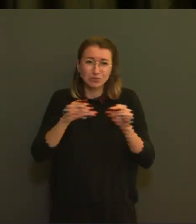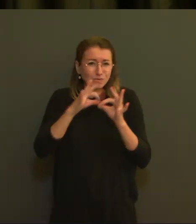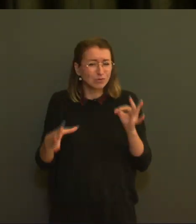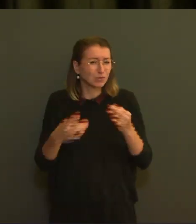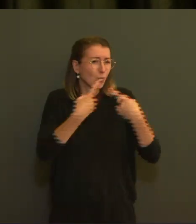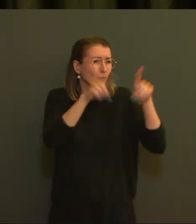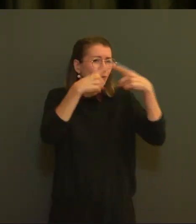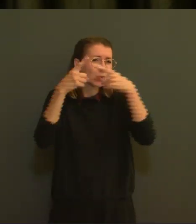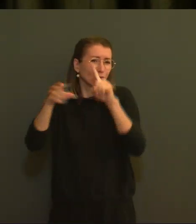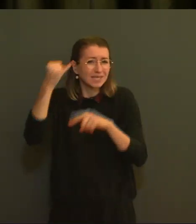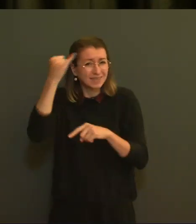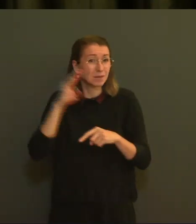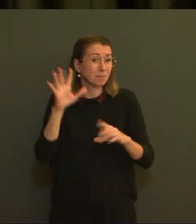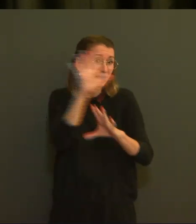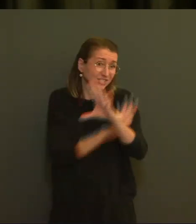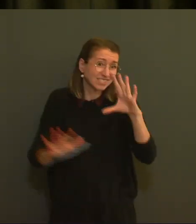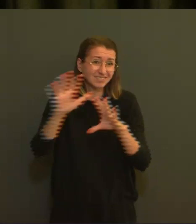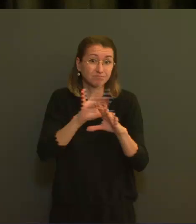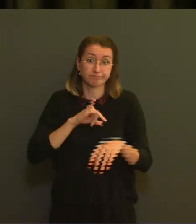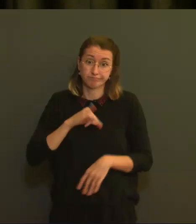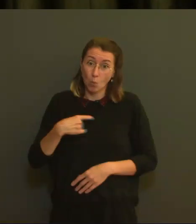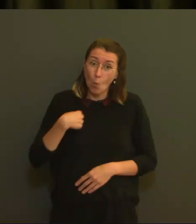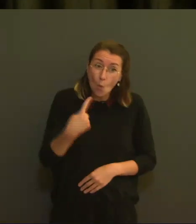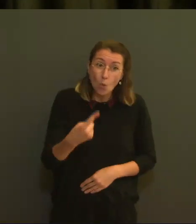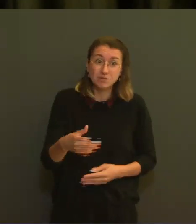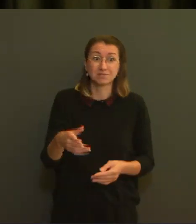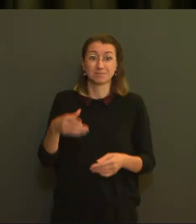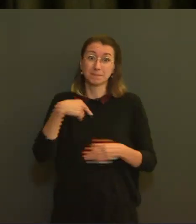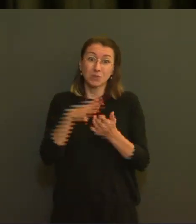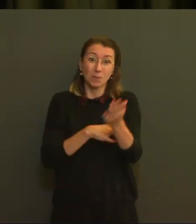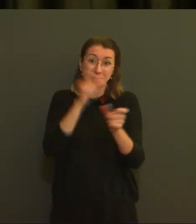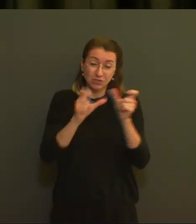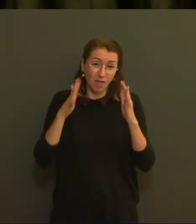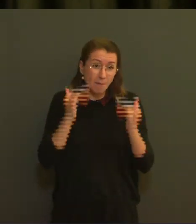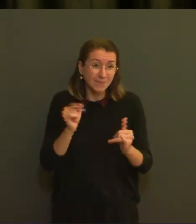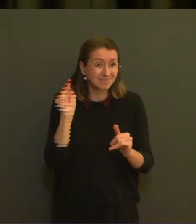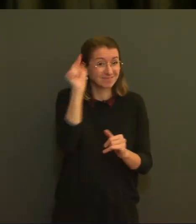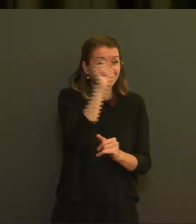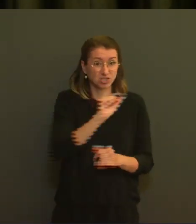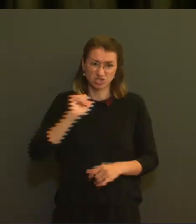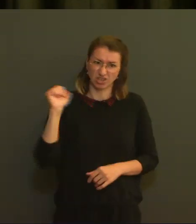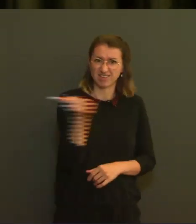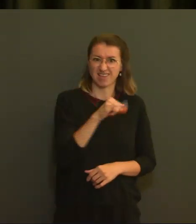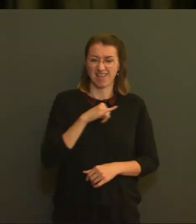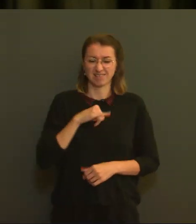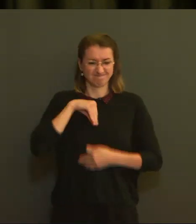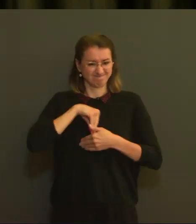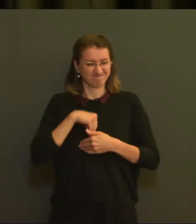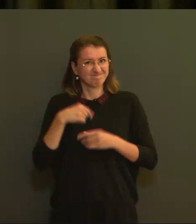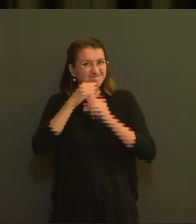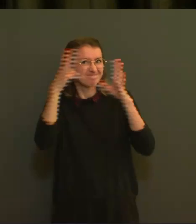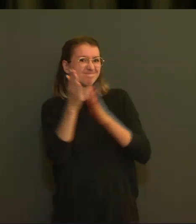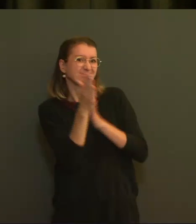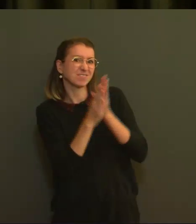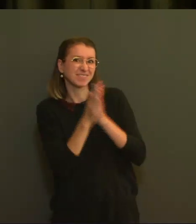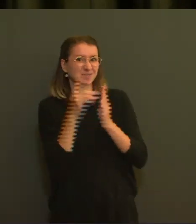millions d'habitants. Chacun a sa raison de suivre les règles d'or. Une de ces raisons pour certains d'entre vous, c'est peut-être de pouvoir profiter à nouveau d'une journée à